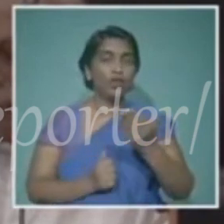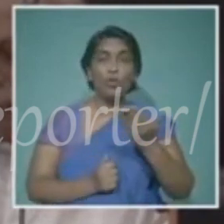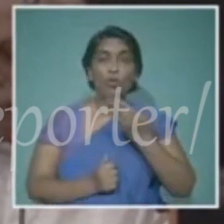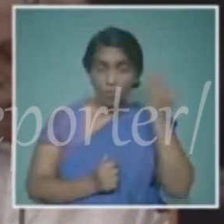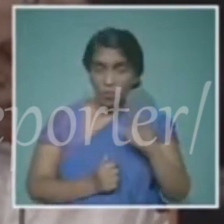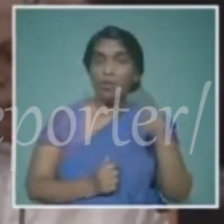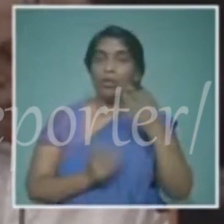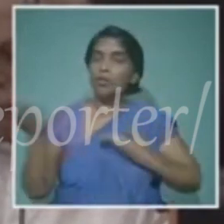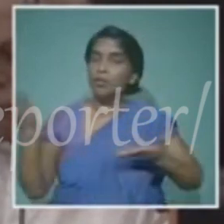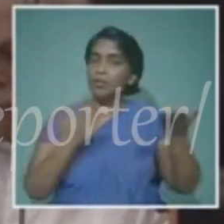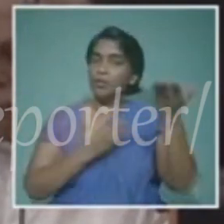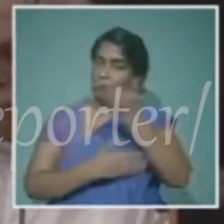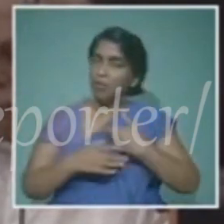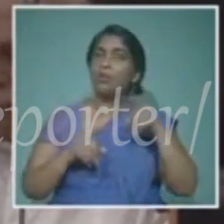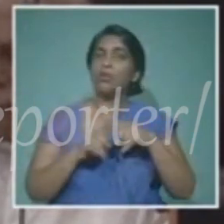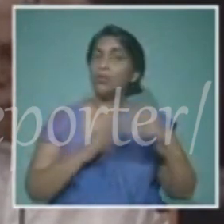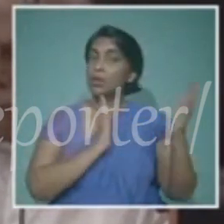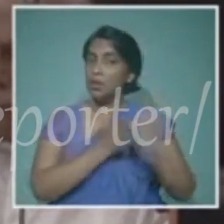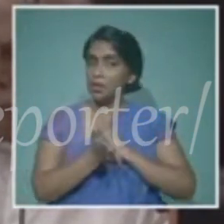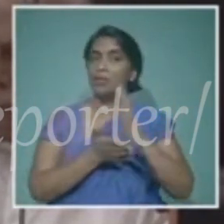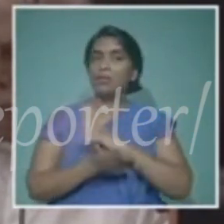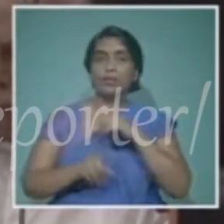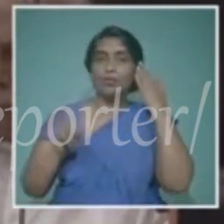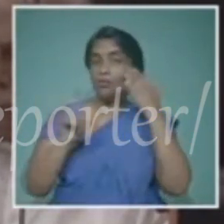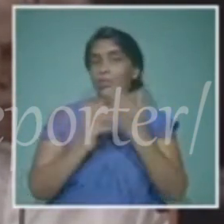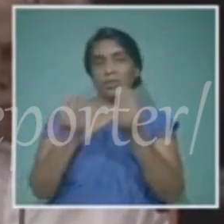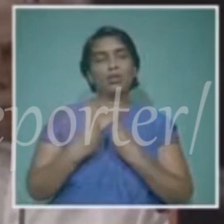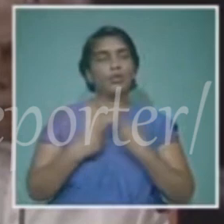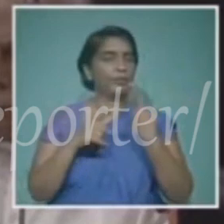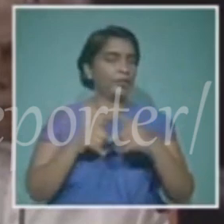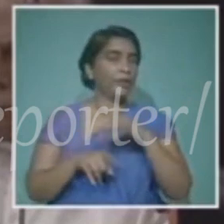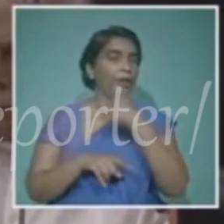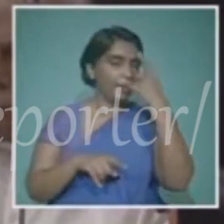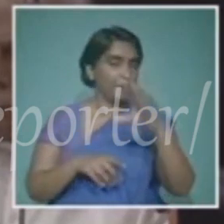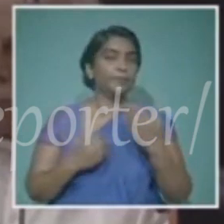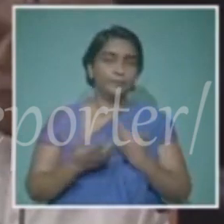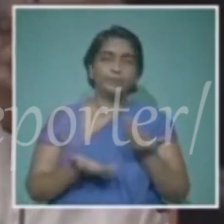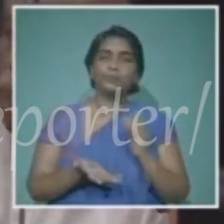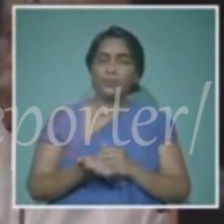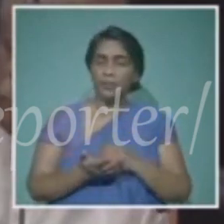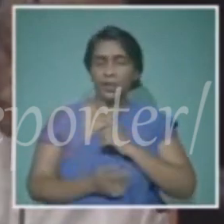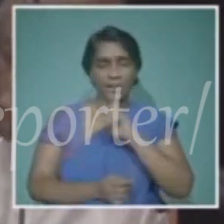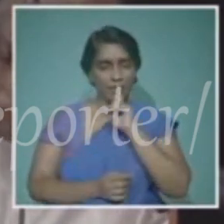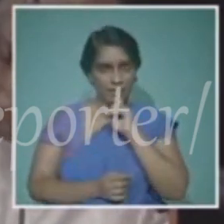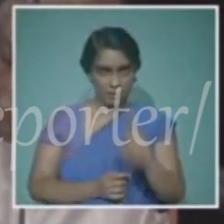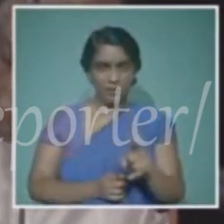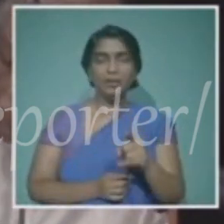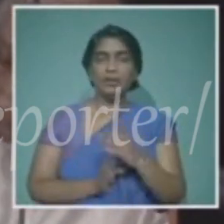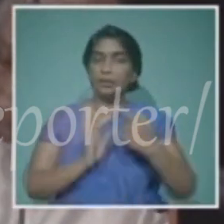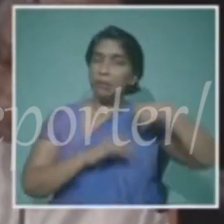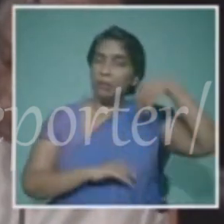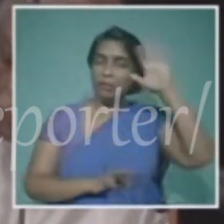වෙන්නේ ඔබ හැම දෙනෙකුමේ සහය මේ සඳහා ලැබුණොත් විතරයි. ඒ නිසා මම නැවතත් ඔබේ නිල්ලා සිටින්නේ